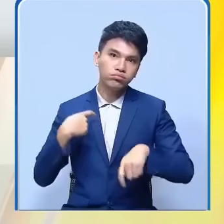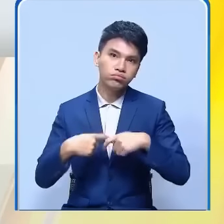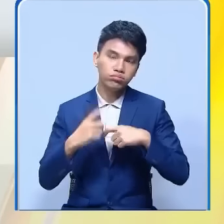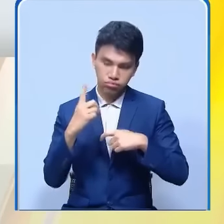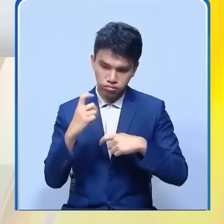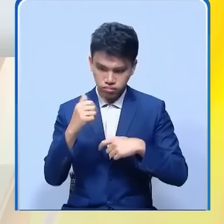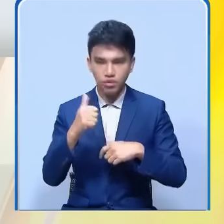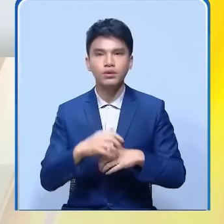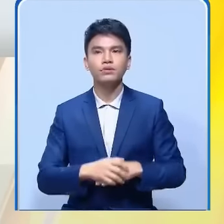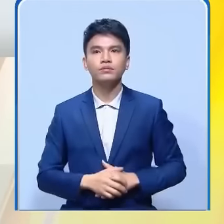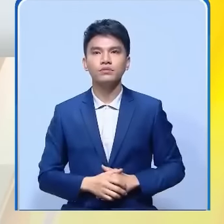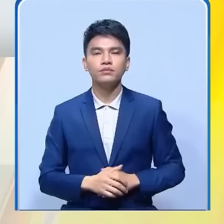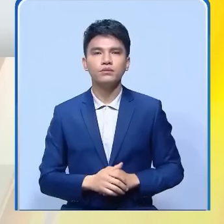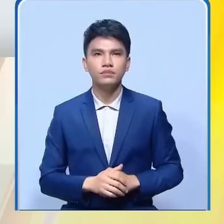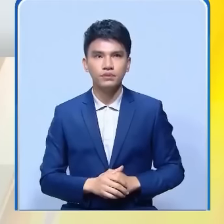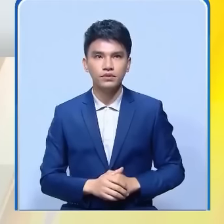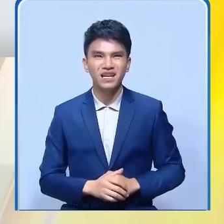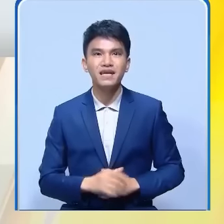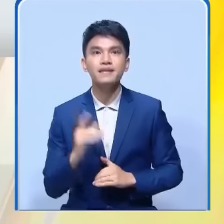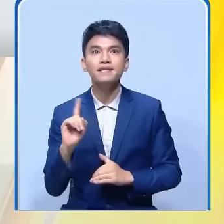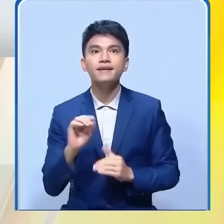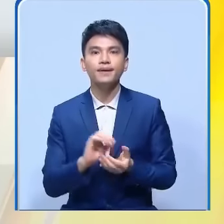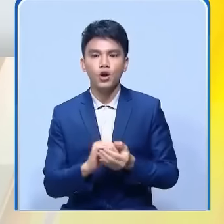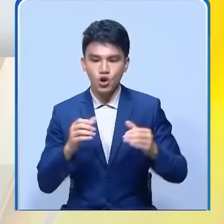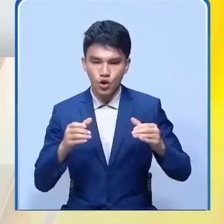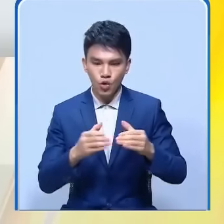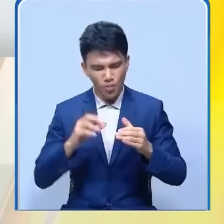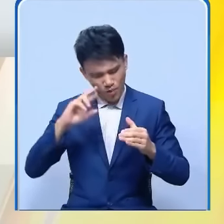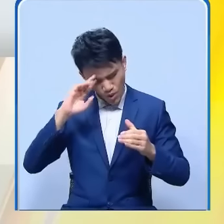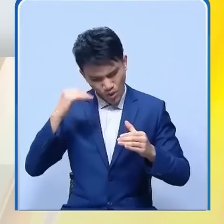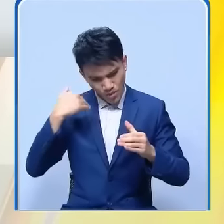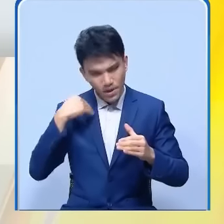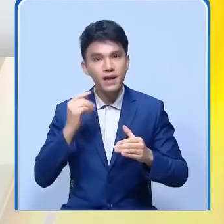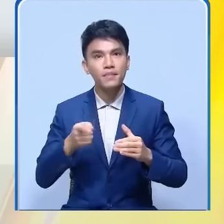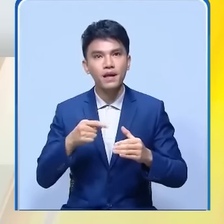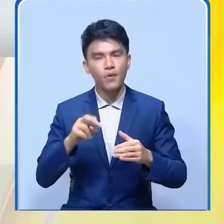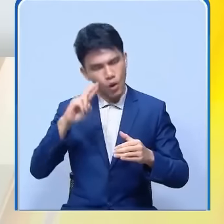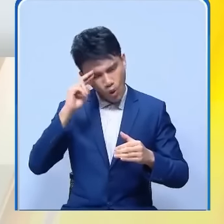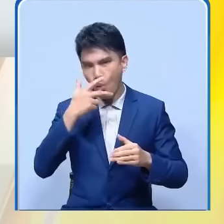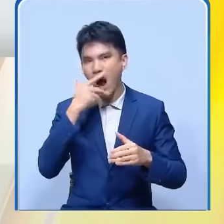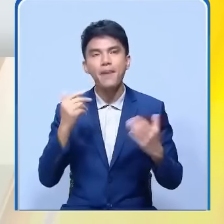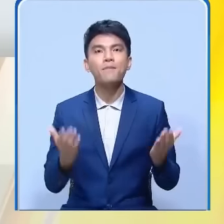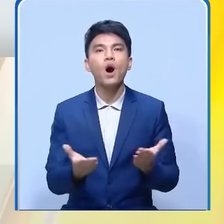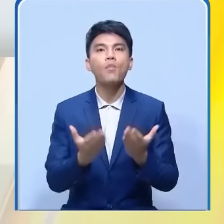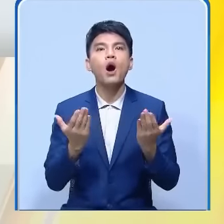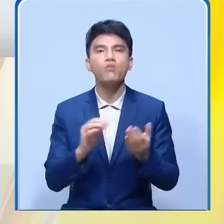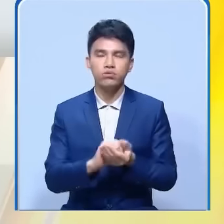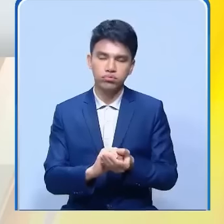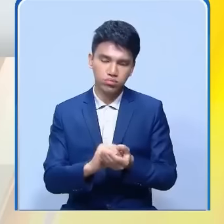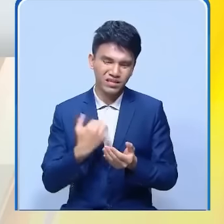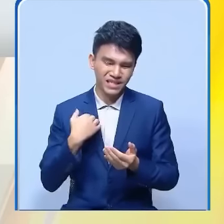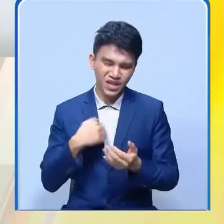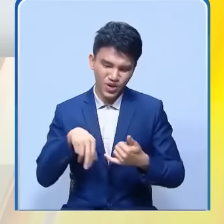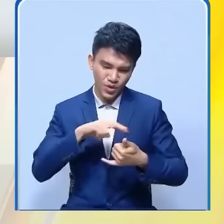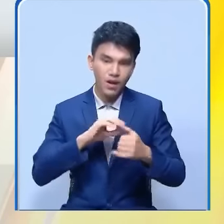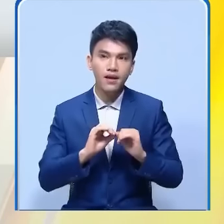ได้เลยนะคะคุณผู้ชมอาการไข้ดินรุนแรงเนี่ยในกลุ่มผู้มีโรคประจำตัวโดยเฉพาะโรคเบาหวานค่ะถ้าเกิดติดเชื้อในกระแสเลือดแล้วไม่ได้รับการรัก